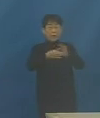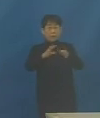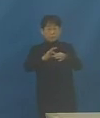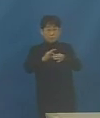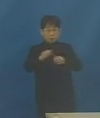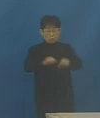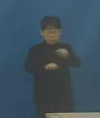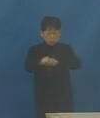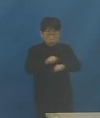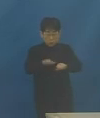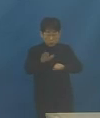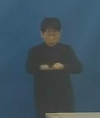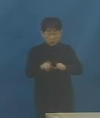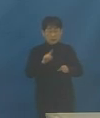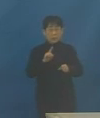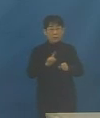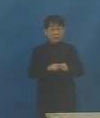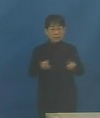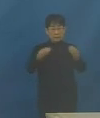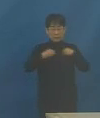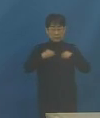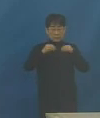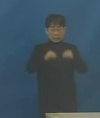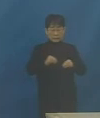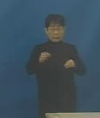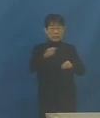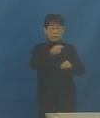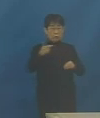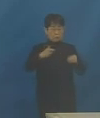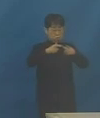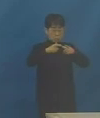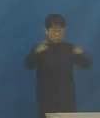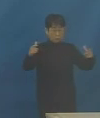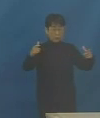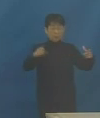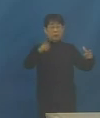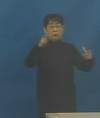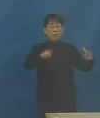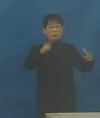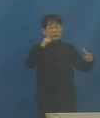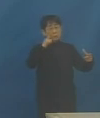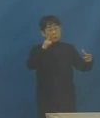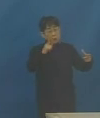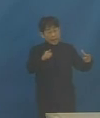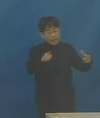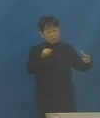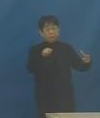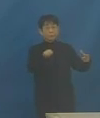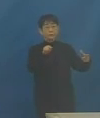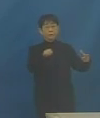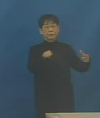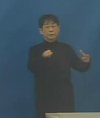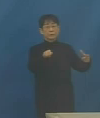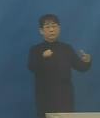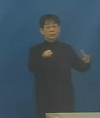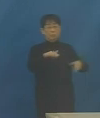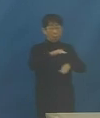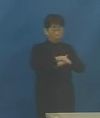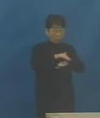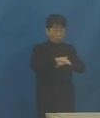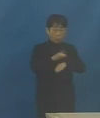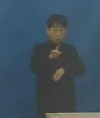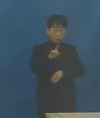ですから感染が急拡大しているというように見えるわけですでじゃあどうしたらいいかということです